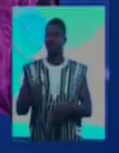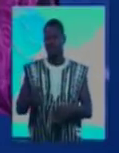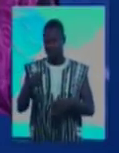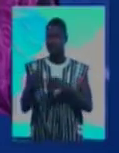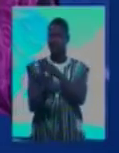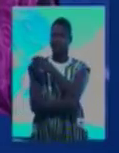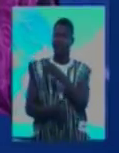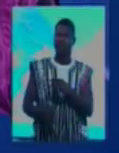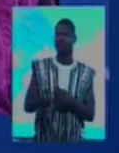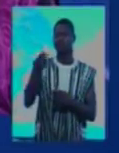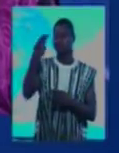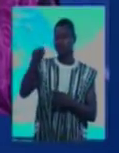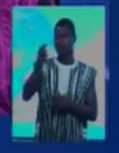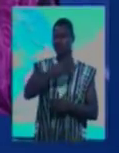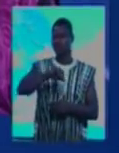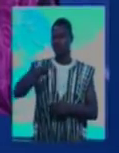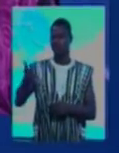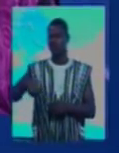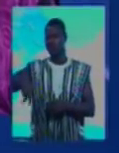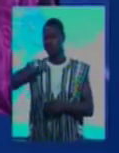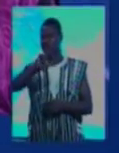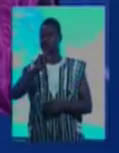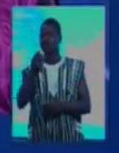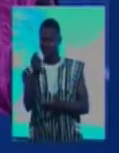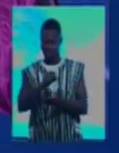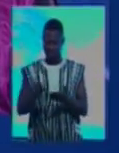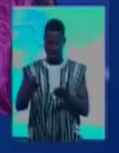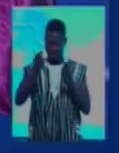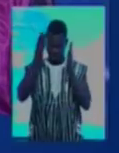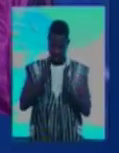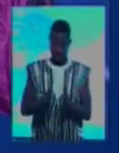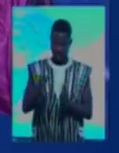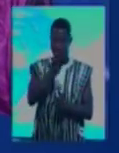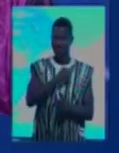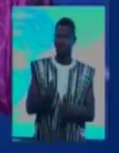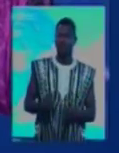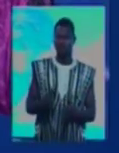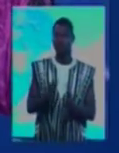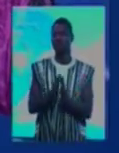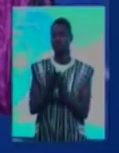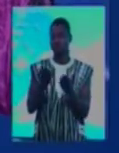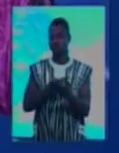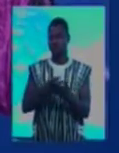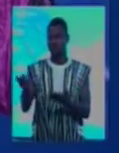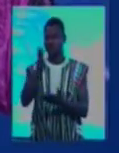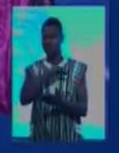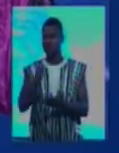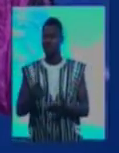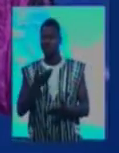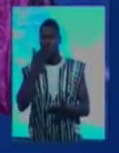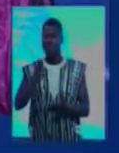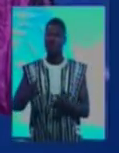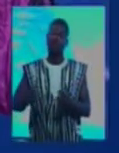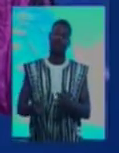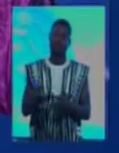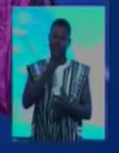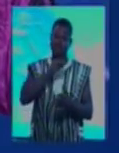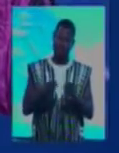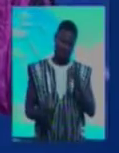baltes, et vous êtes auteur, entre autres, de romans, notamment Le Mal de Peau, paru en